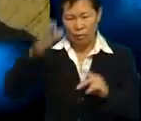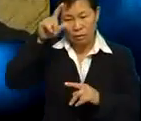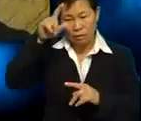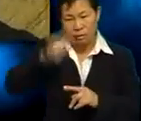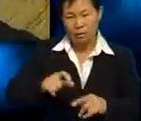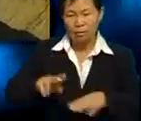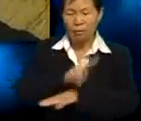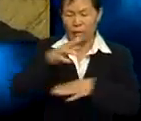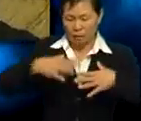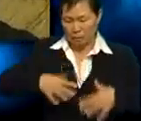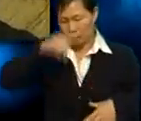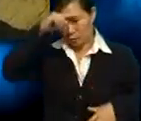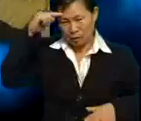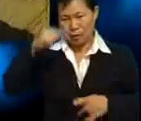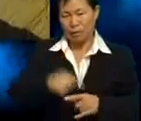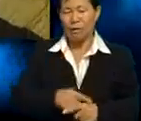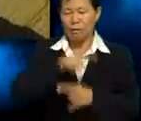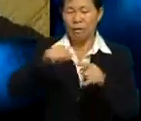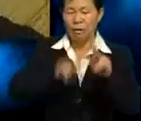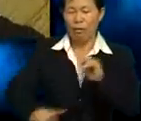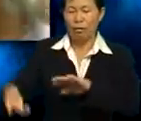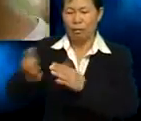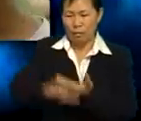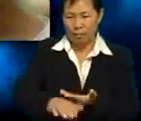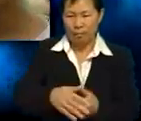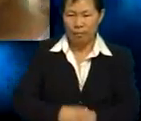memakai baju hitam apabila orang sudah meninggal.